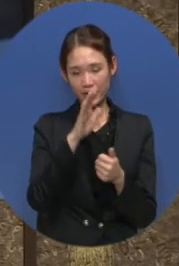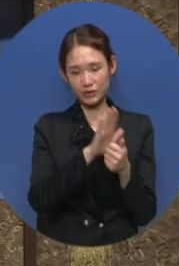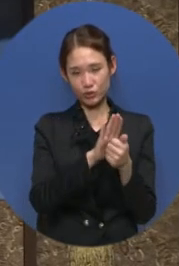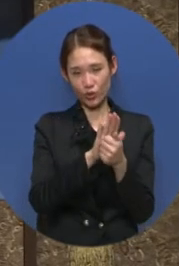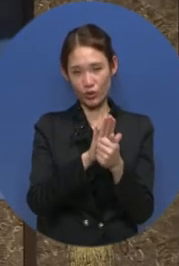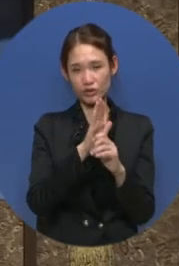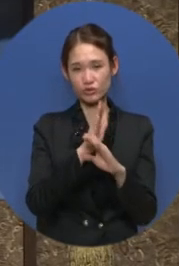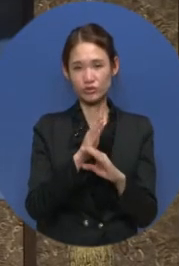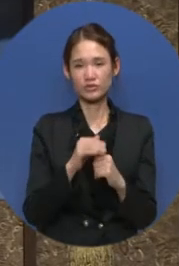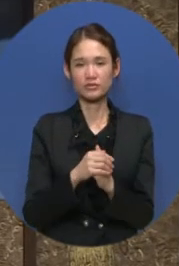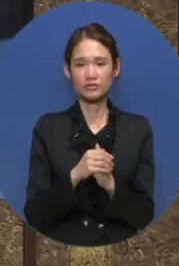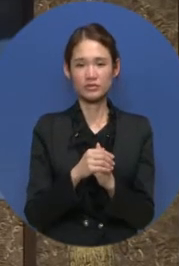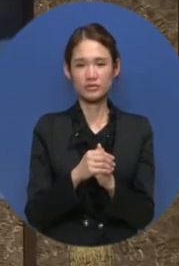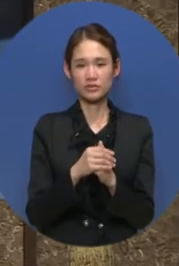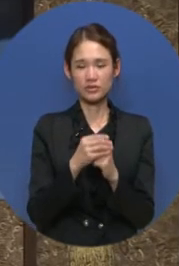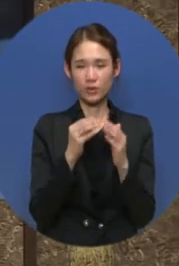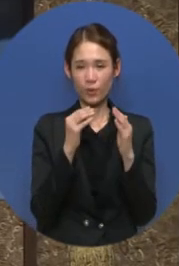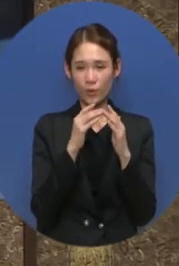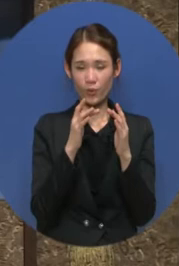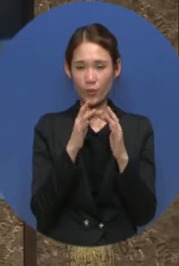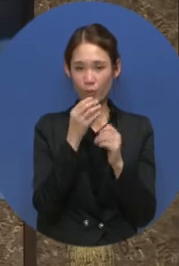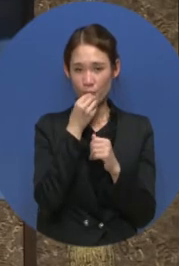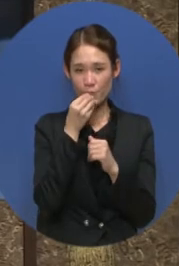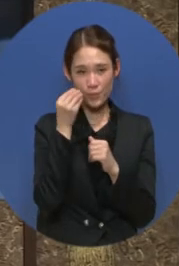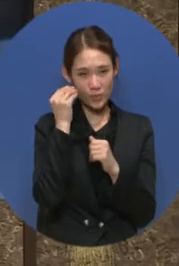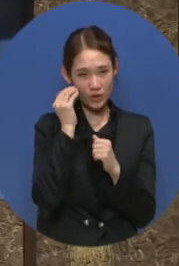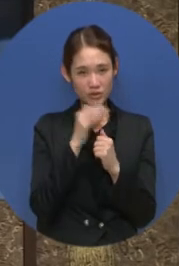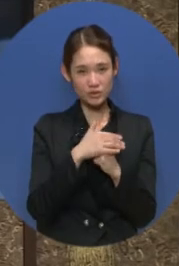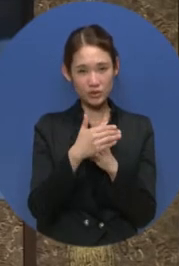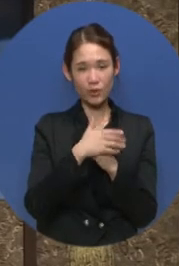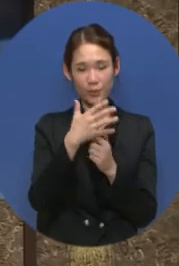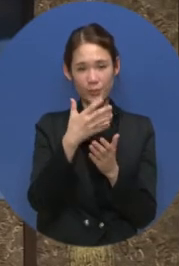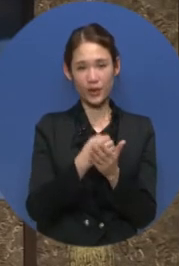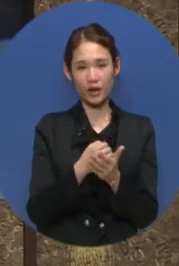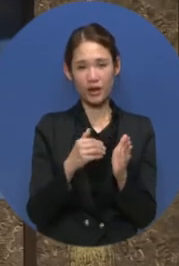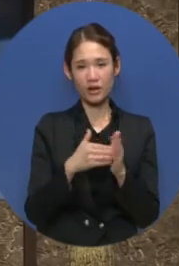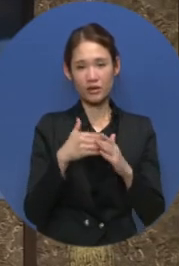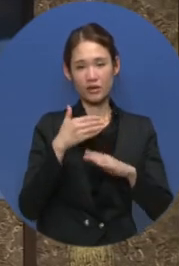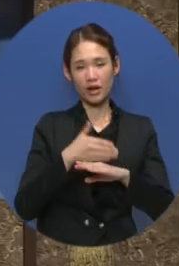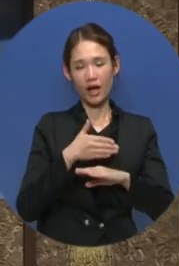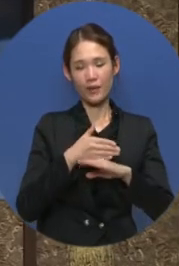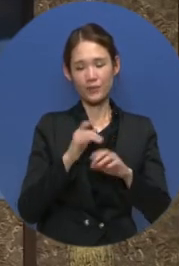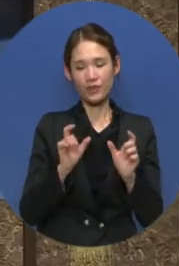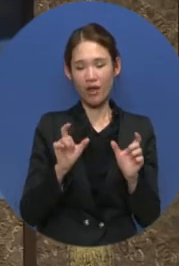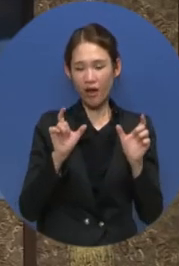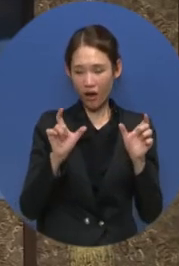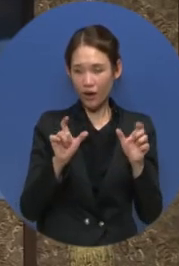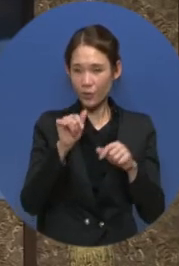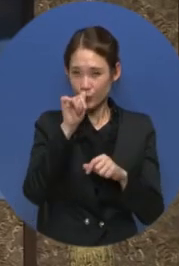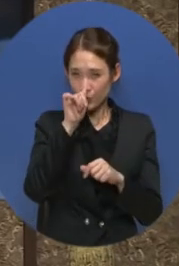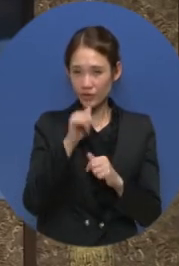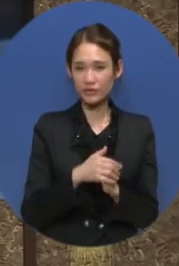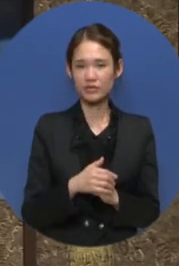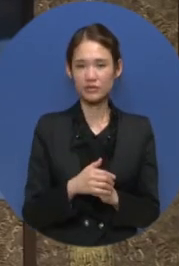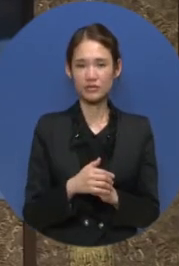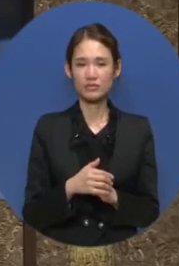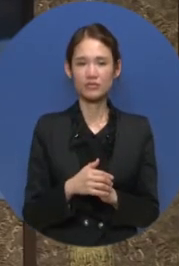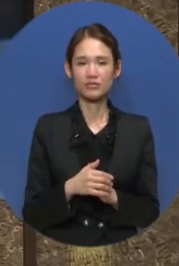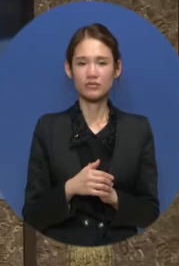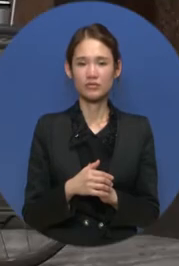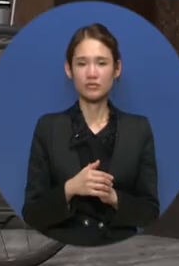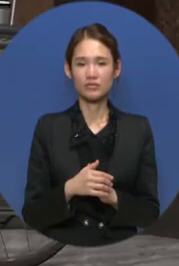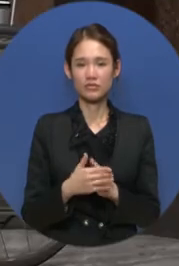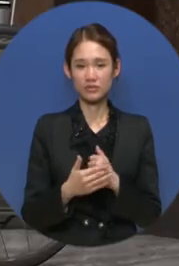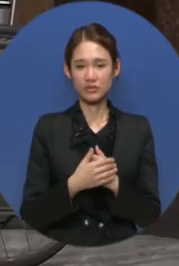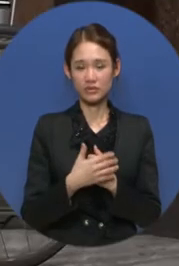매달 지원하고 있죠. 홈페이지에 이제 그분들이 막 이렇게 그 지원 받았다고 감사하다고 그냥 올리기도 하시고 하는데 어쨌든 지원은